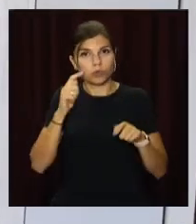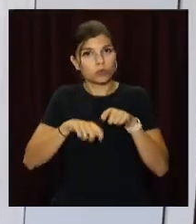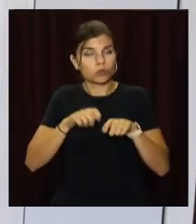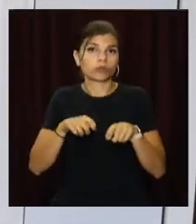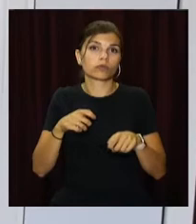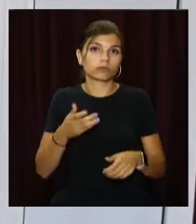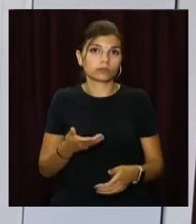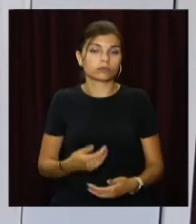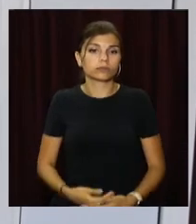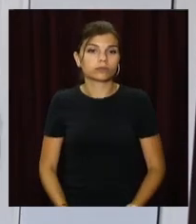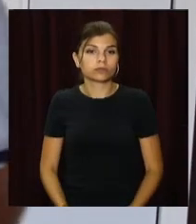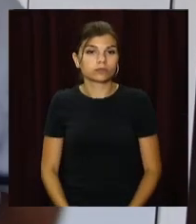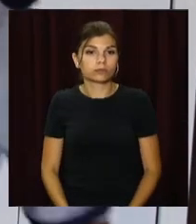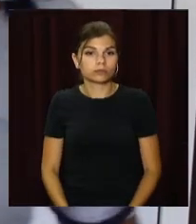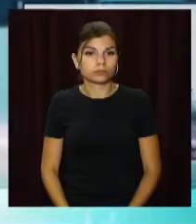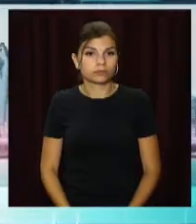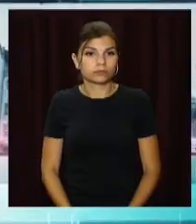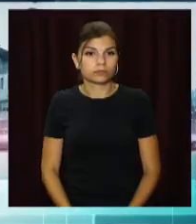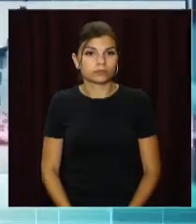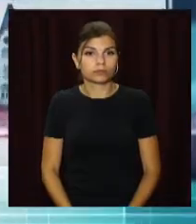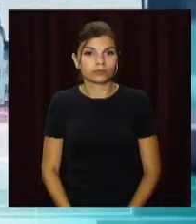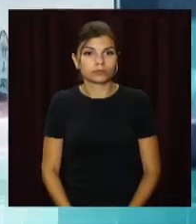від самоізоляції.